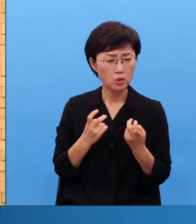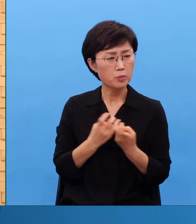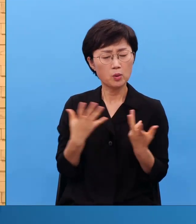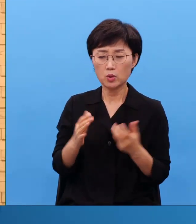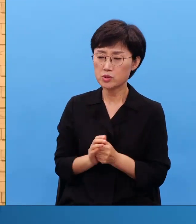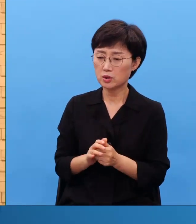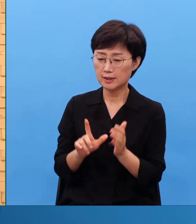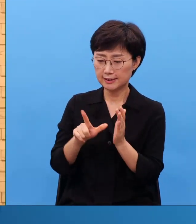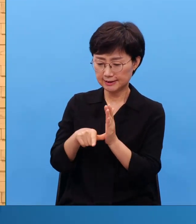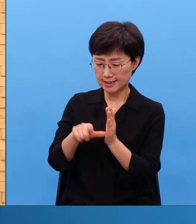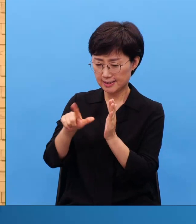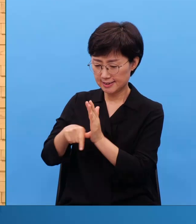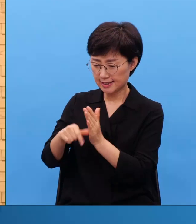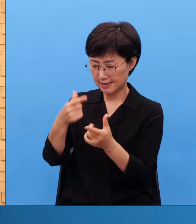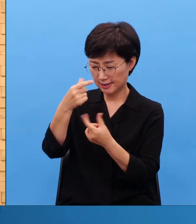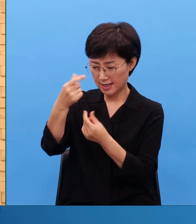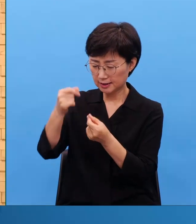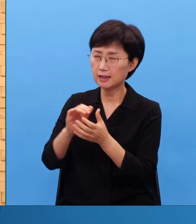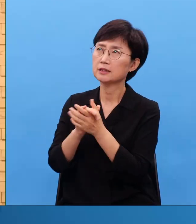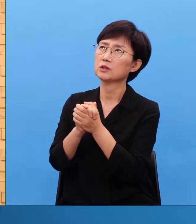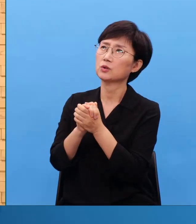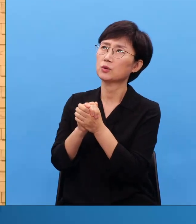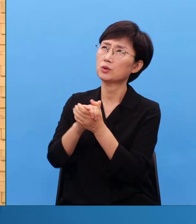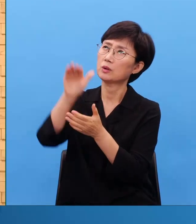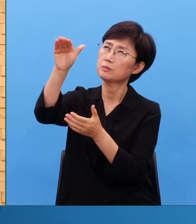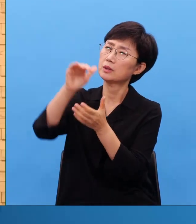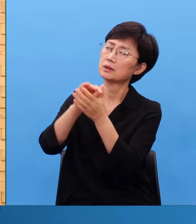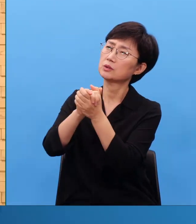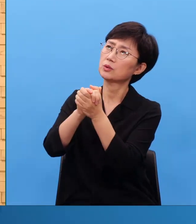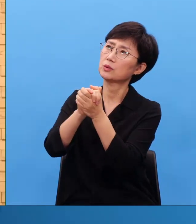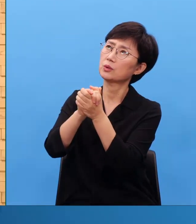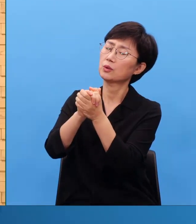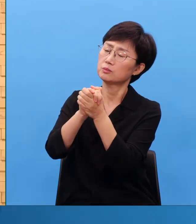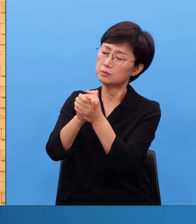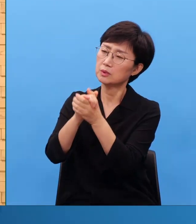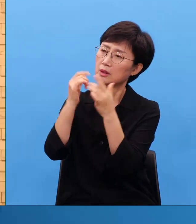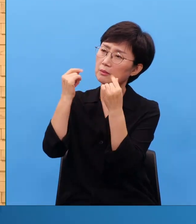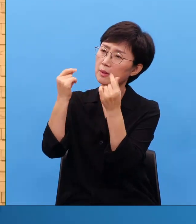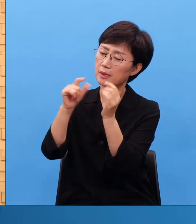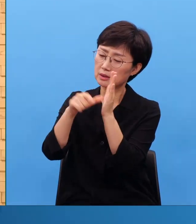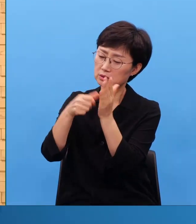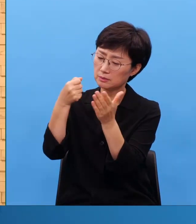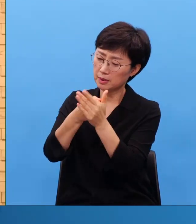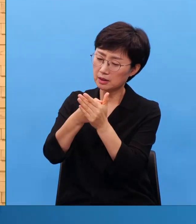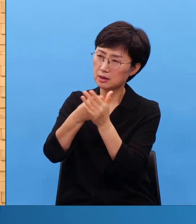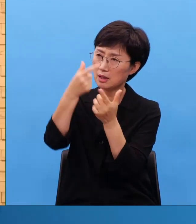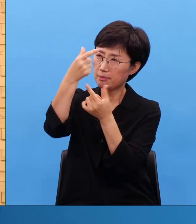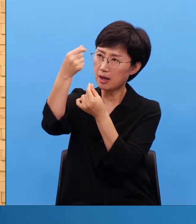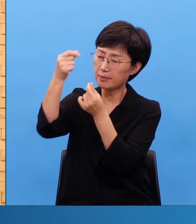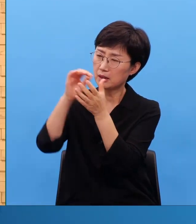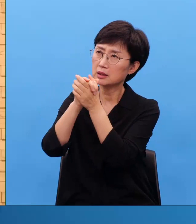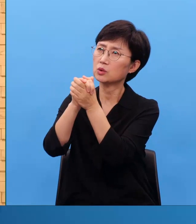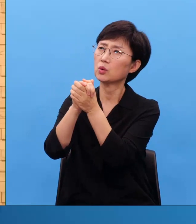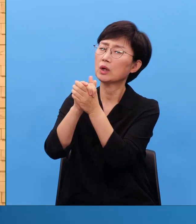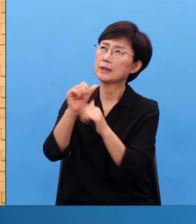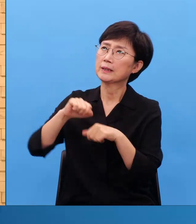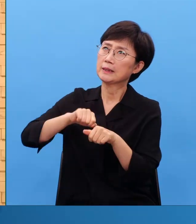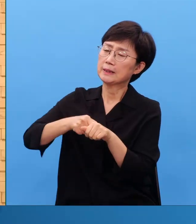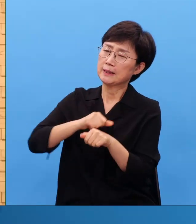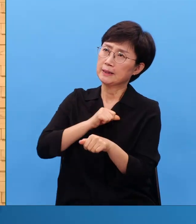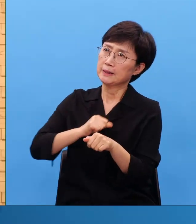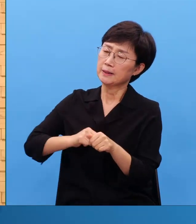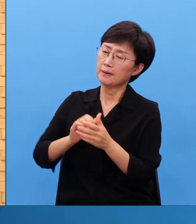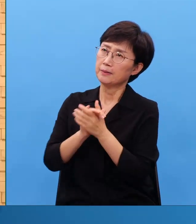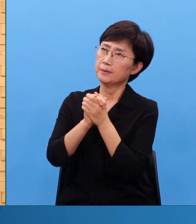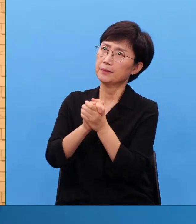knew that scheduled prayer and scheduled worship was 나 important, 혼자 I 있으면 did 그냥 it. 정시기도 정시예배 이거밖에 더 있습니까? 이게 너무 힘든 거예요 사실은. And there's nothing else for me to do, so I would just do scheduled prayer